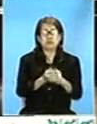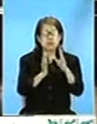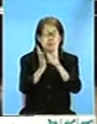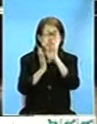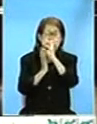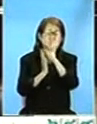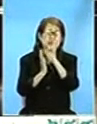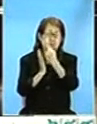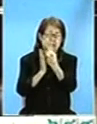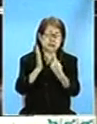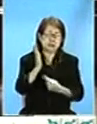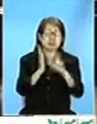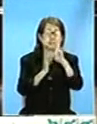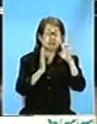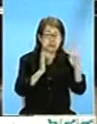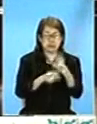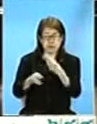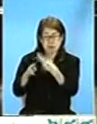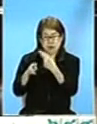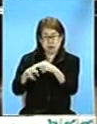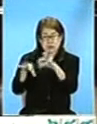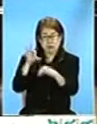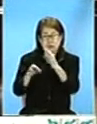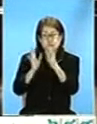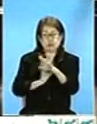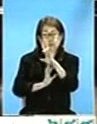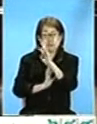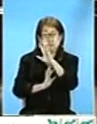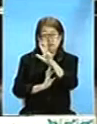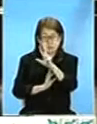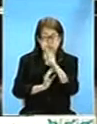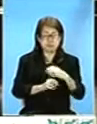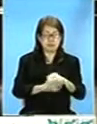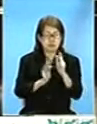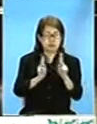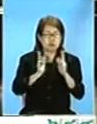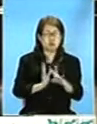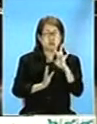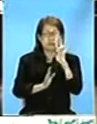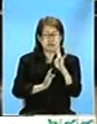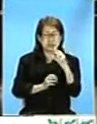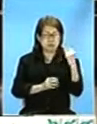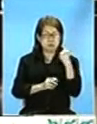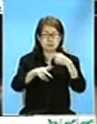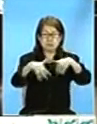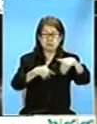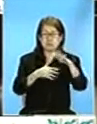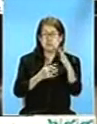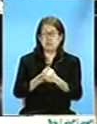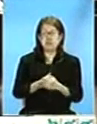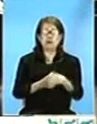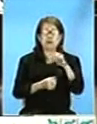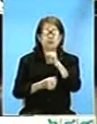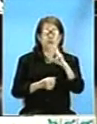เองก็เป็นผู้มีอำนาจที่ต้องไปแต่งตั้งไปถอดถอนตัวแทนองค์กรเหล่านั้นด้วย